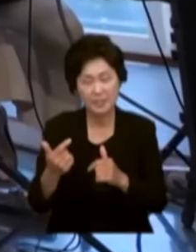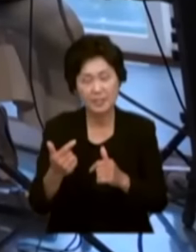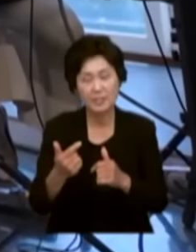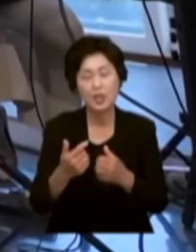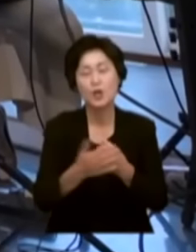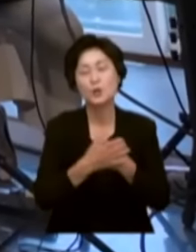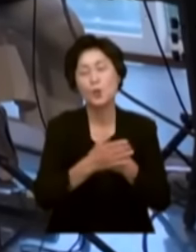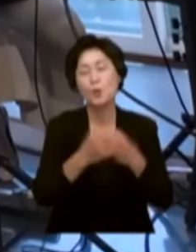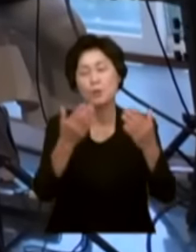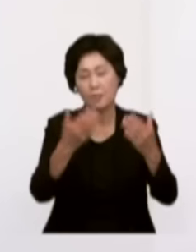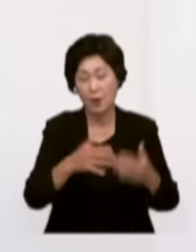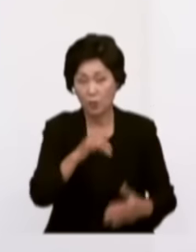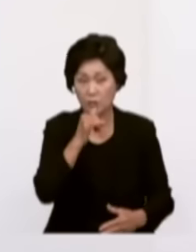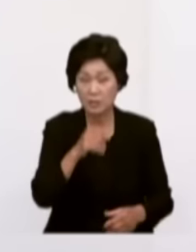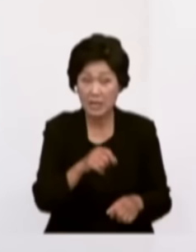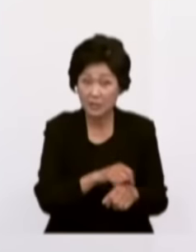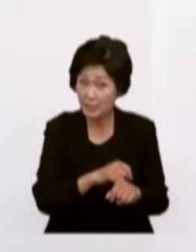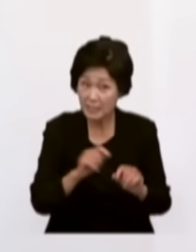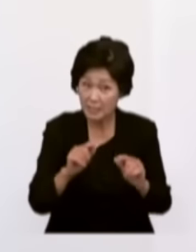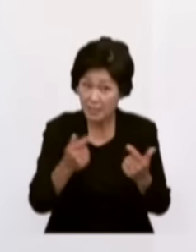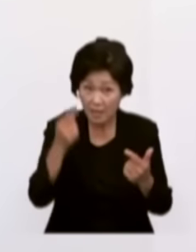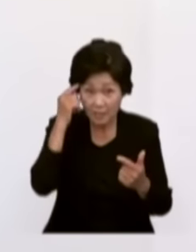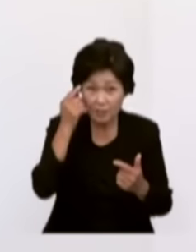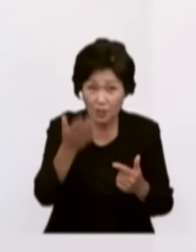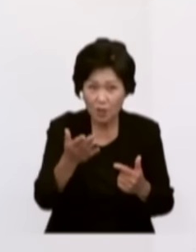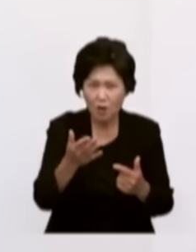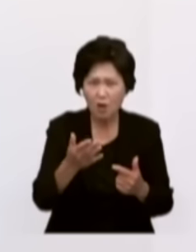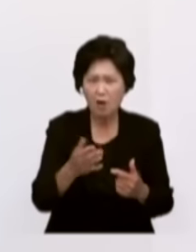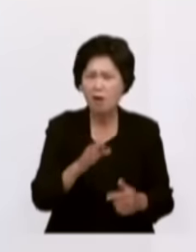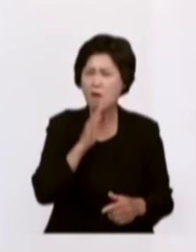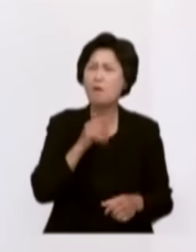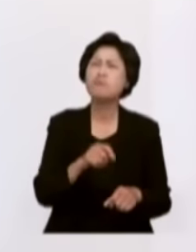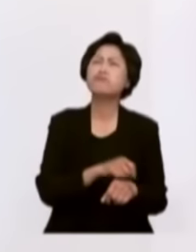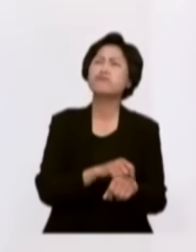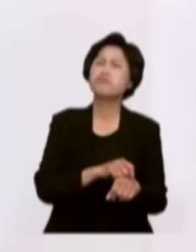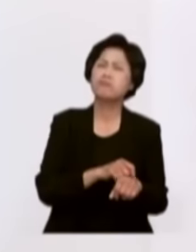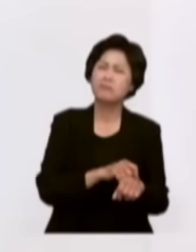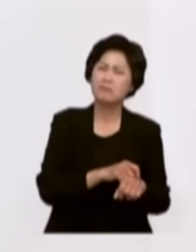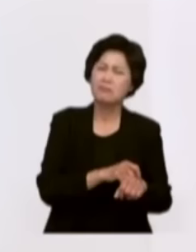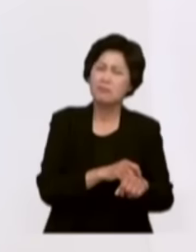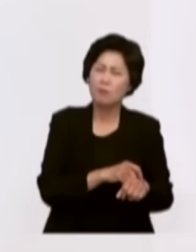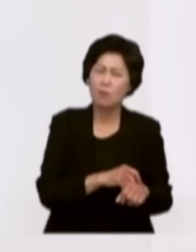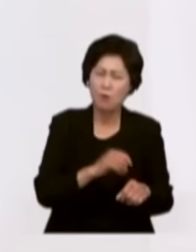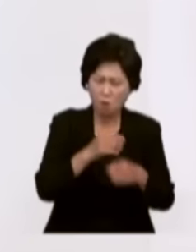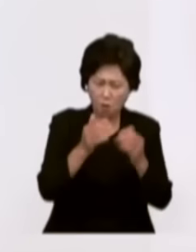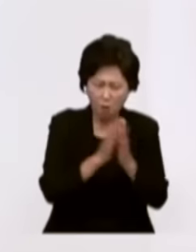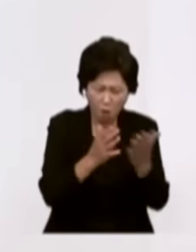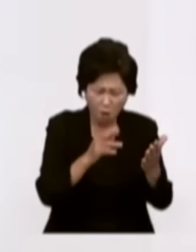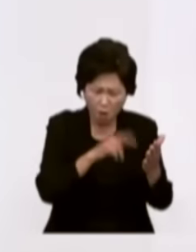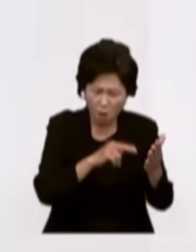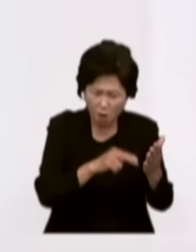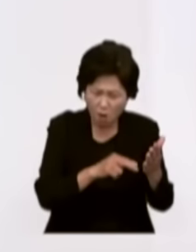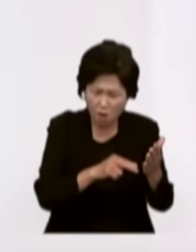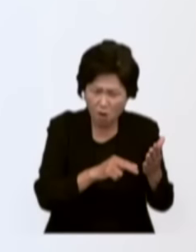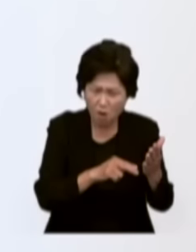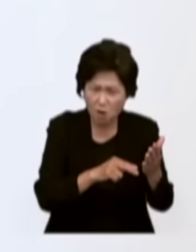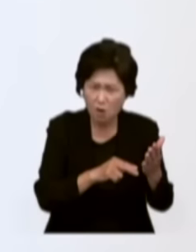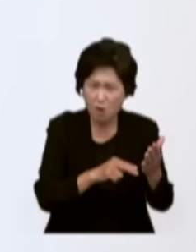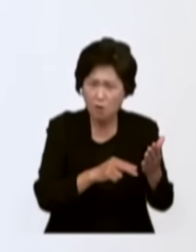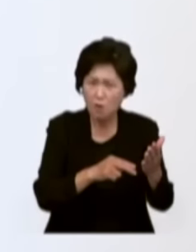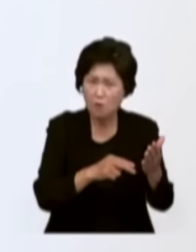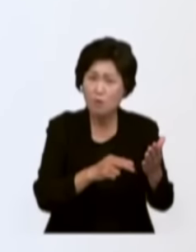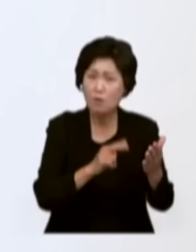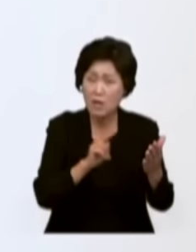귀찮게 생각을 안 했어요? 아 왜냐면 사실은 귀찮죠. 아, 막 그래서 오늘 어디서 어디가 성경 읽어야 되는데 도저히 못 읽잖아요.